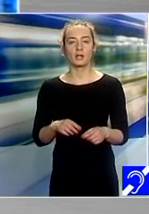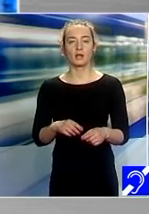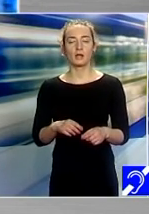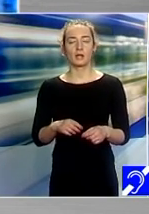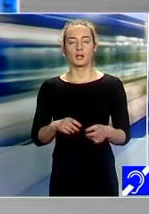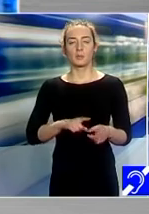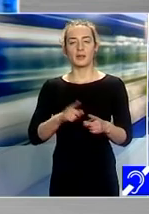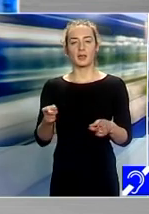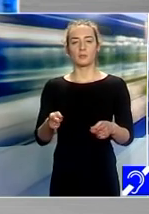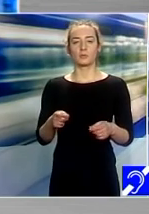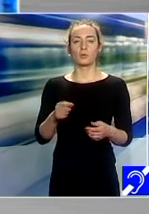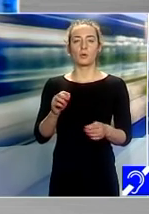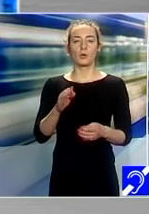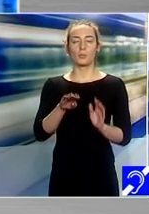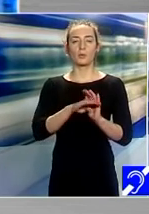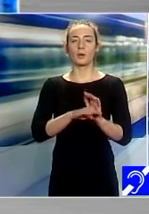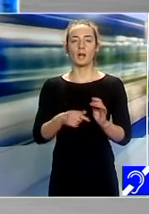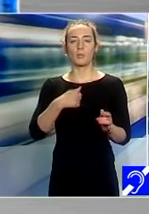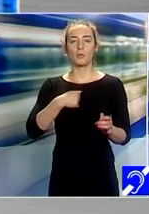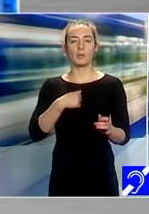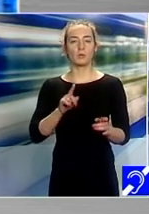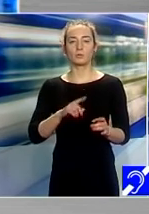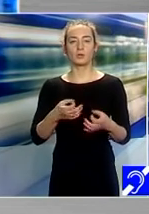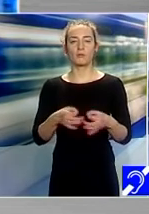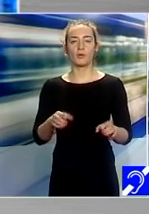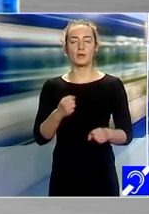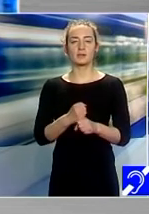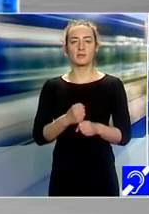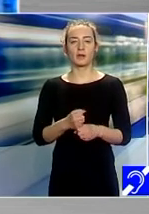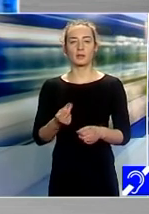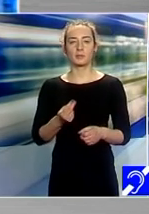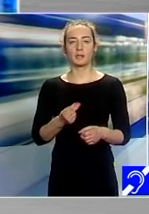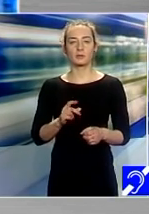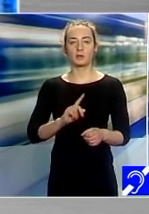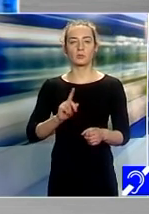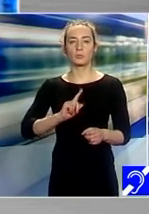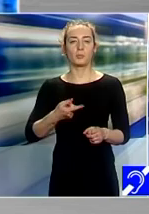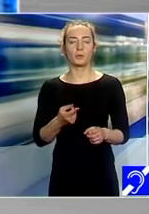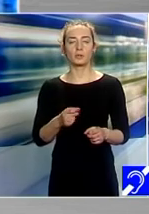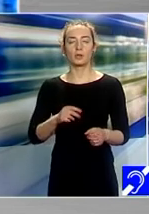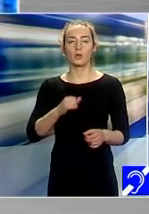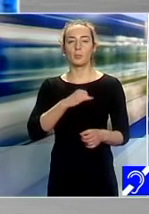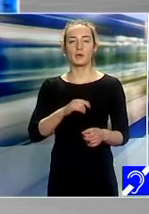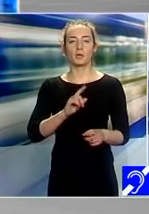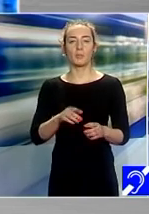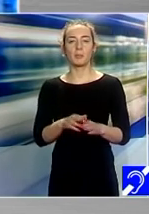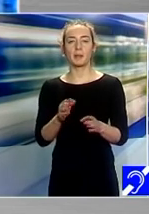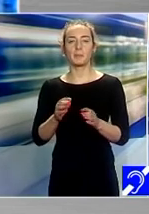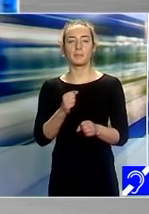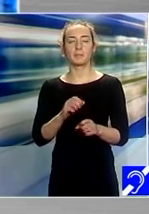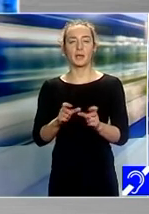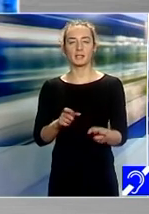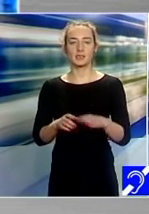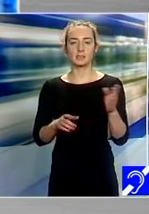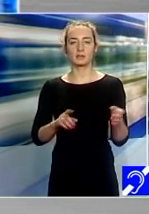să fac treaba asta. Înțelegeți? Nu pot, pentru că eu nu pot să operez decât pe partea bolnavă, pe partea cealaltă, dacă este, trebuie să